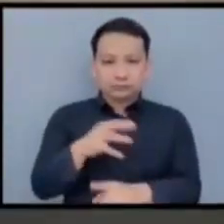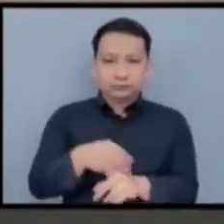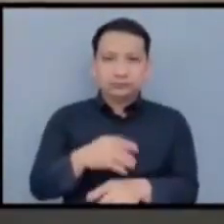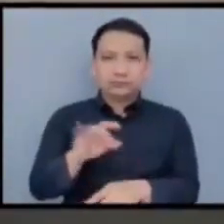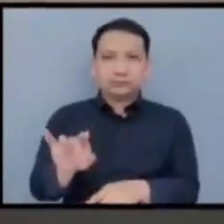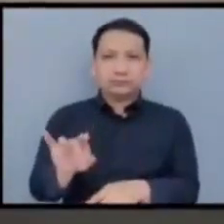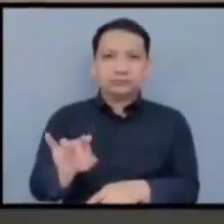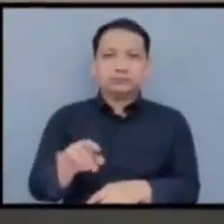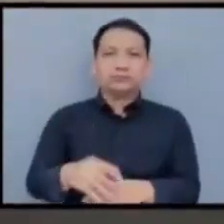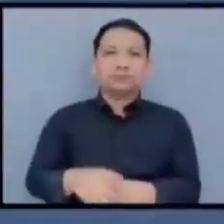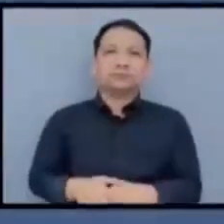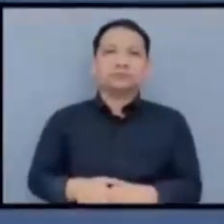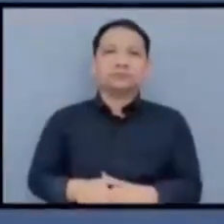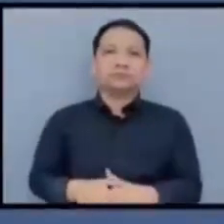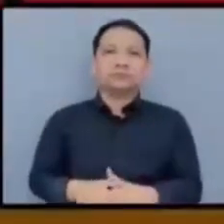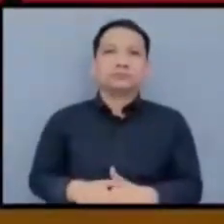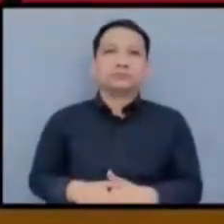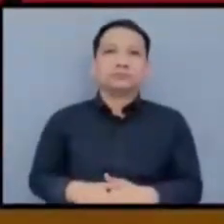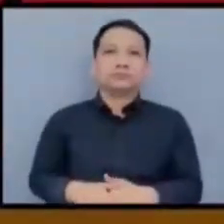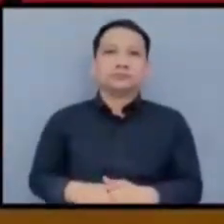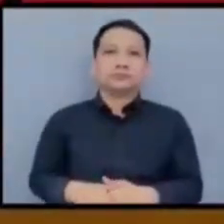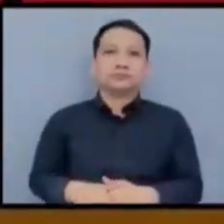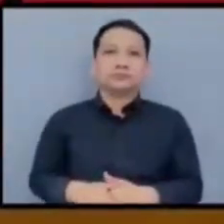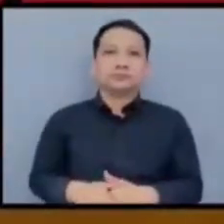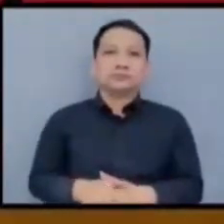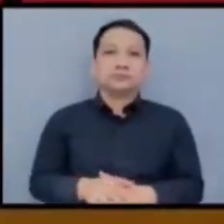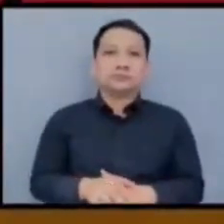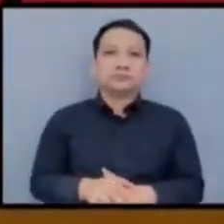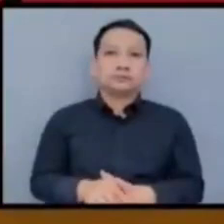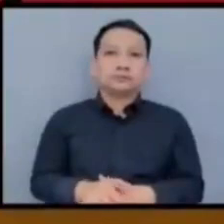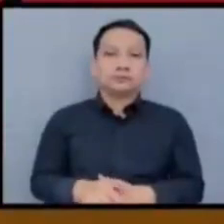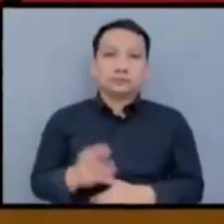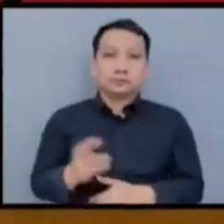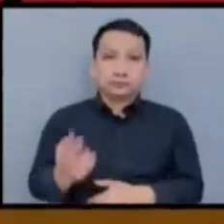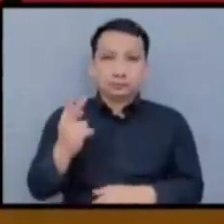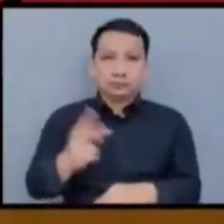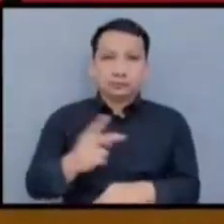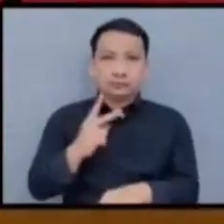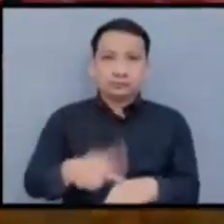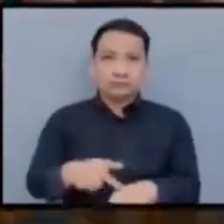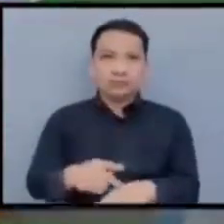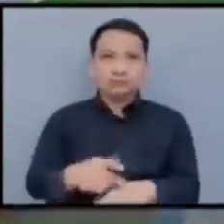Las Moras para sa Morning Show ng Bayan, Rise and Shine, Pilipinas.